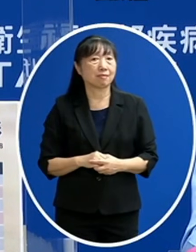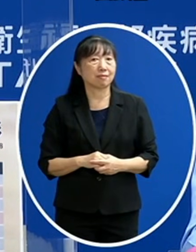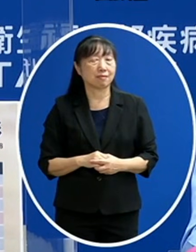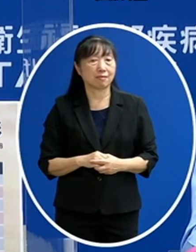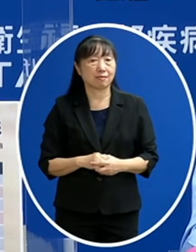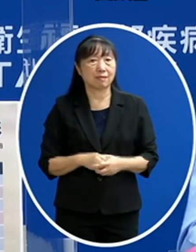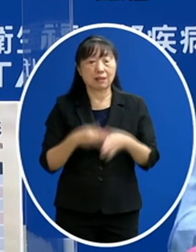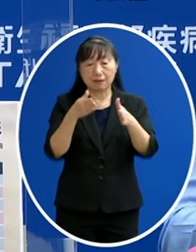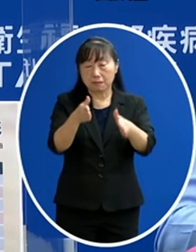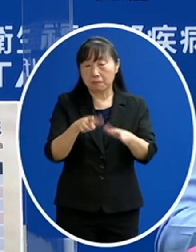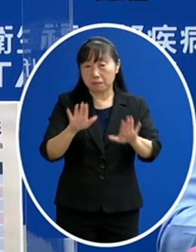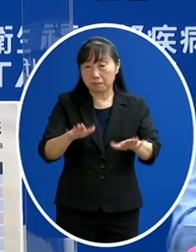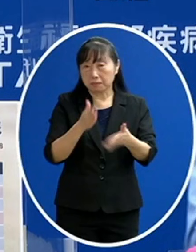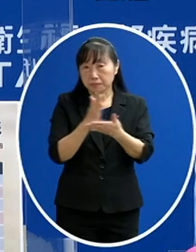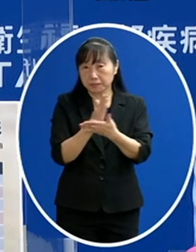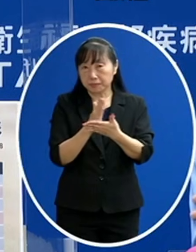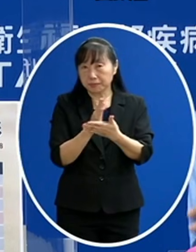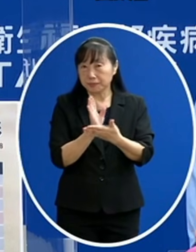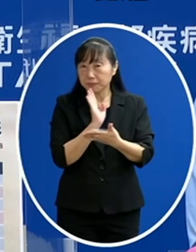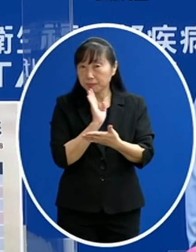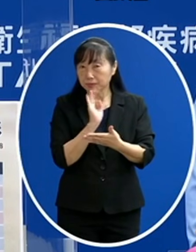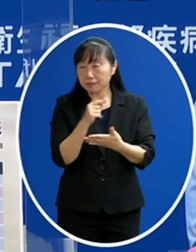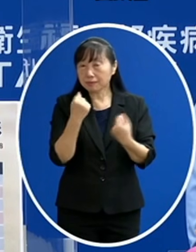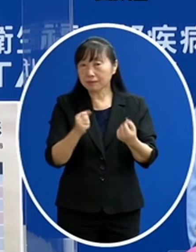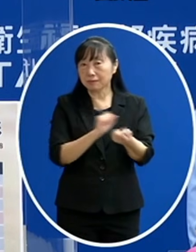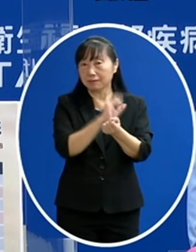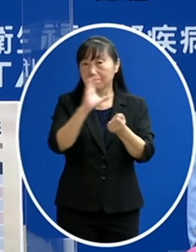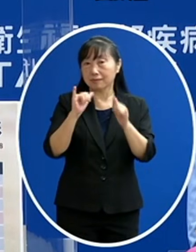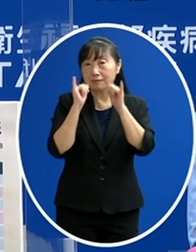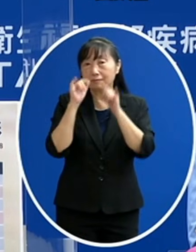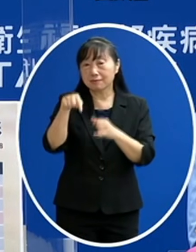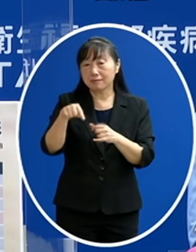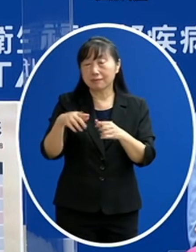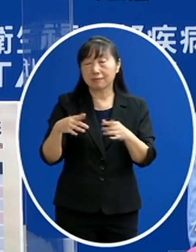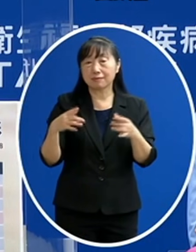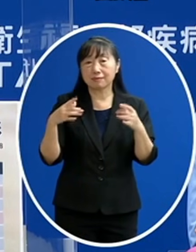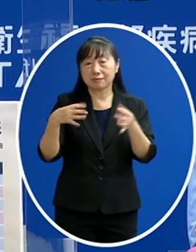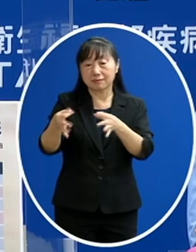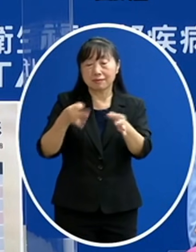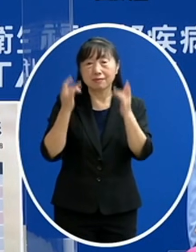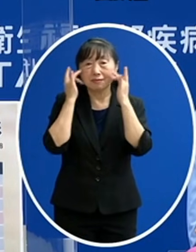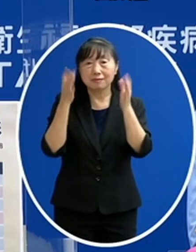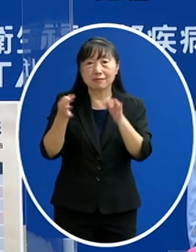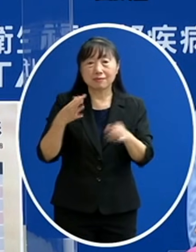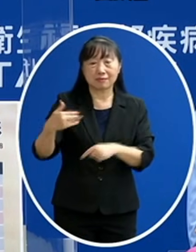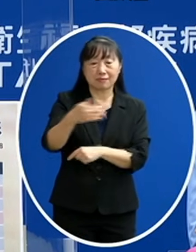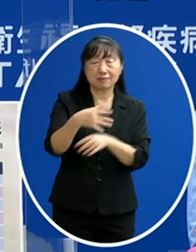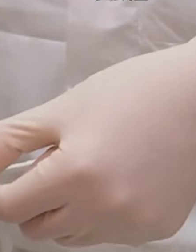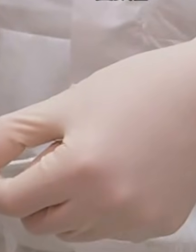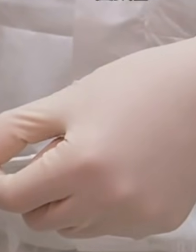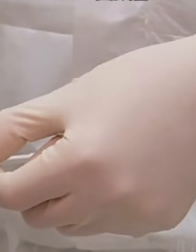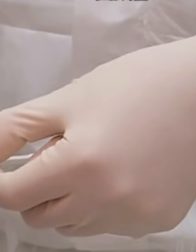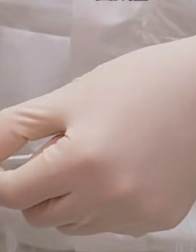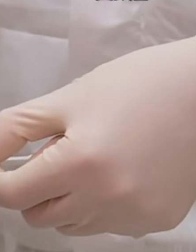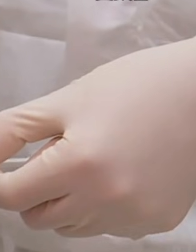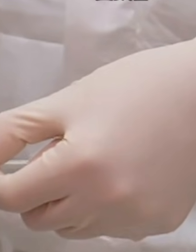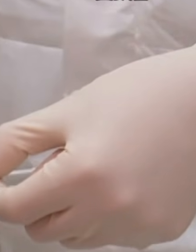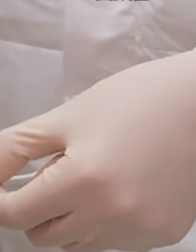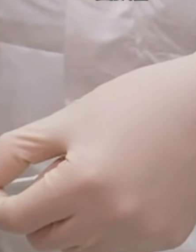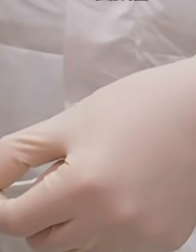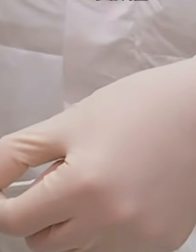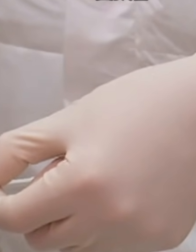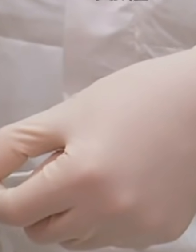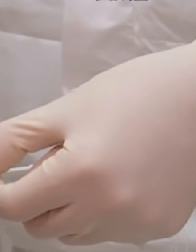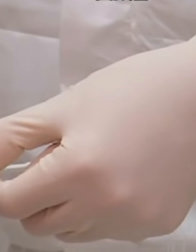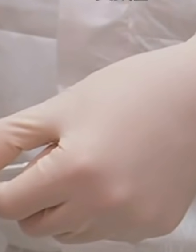还在评估说是不是能够在访寮的北社寮市场和鱼市场再加设筛检站。 从采检日、